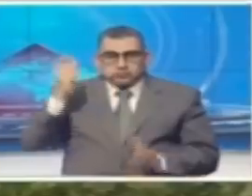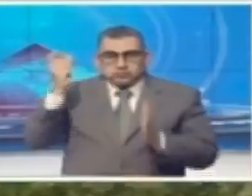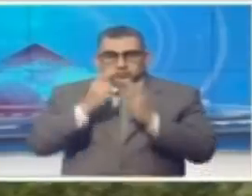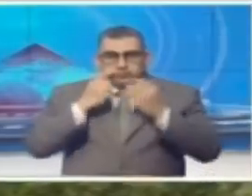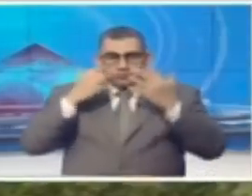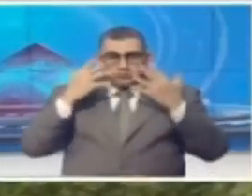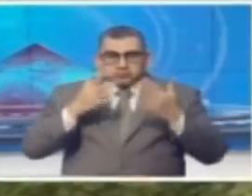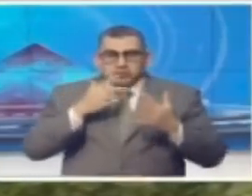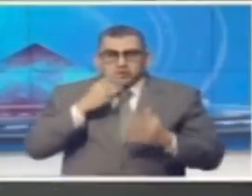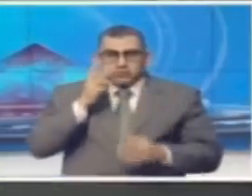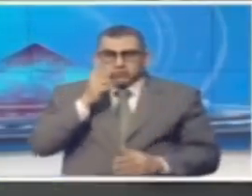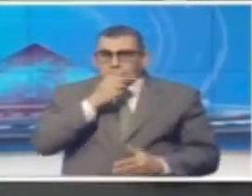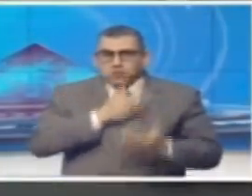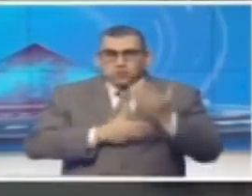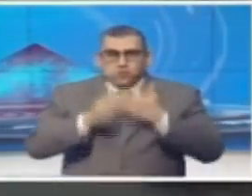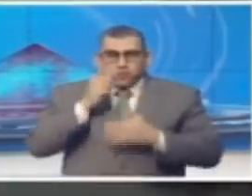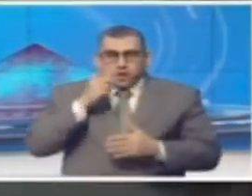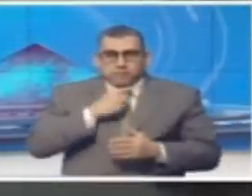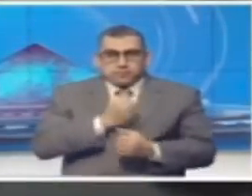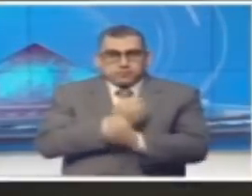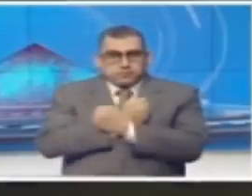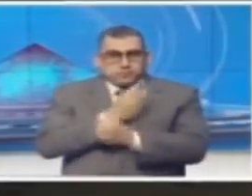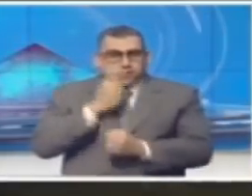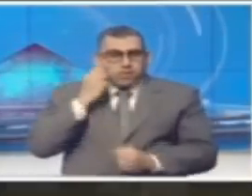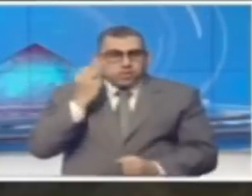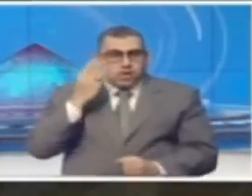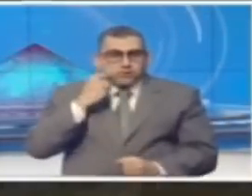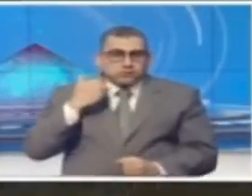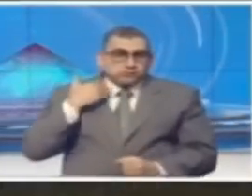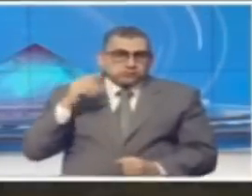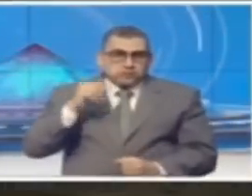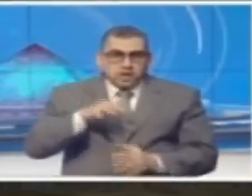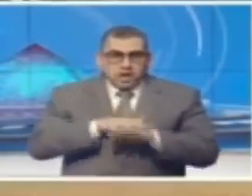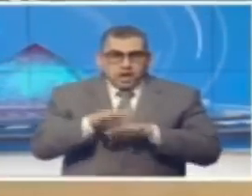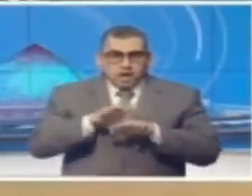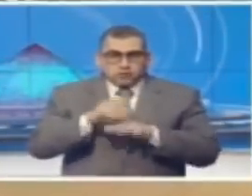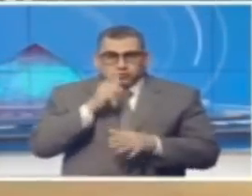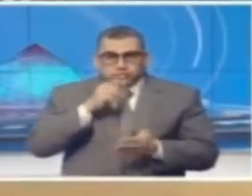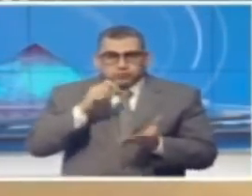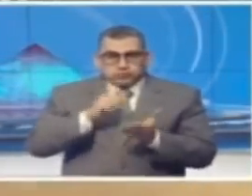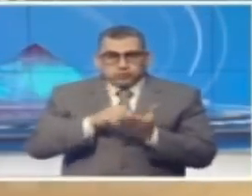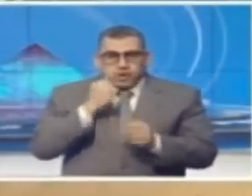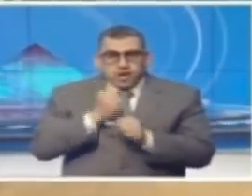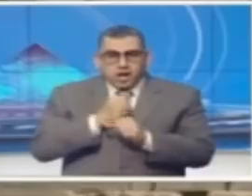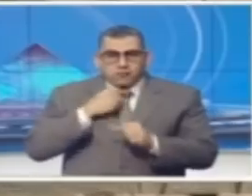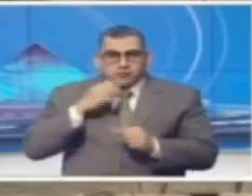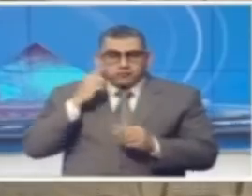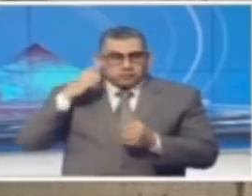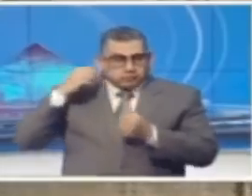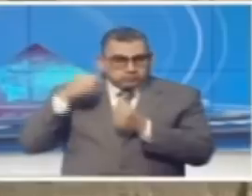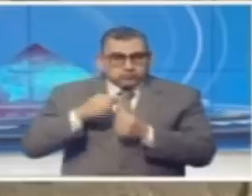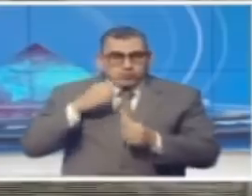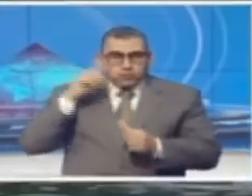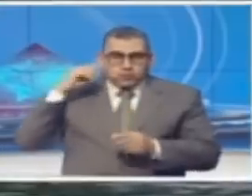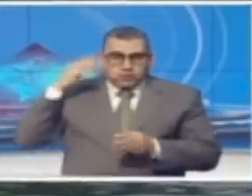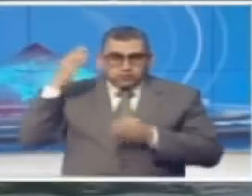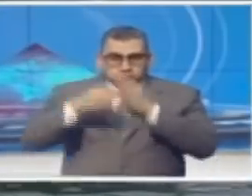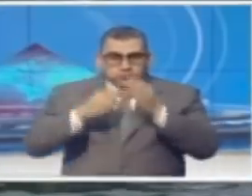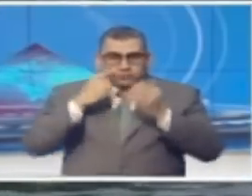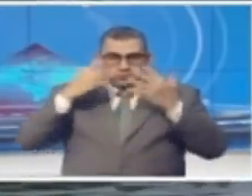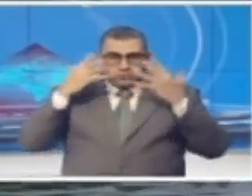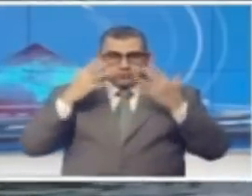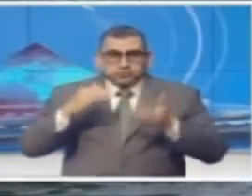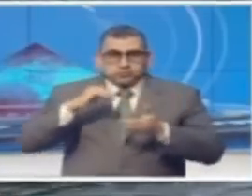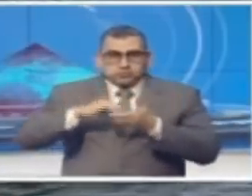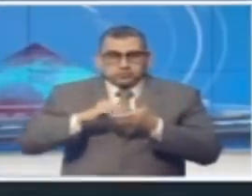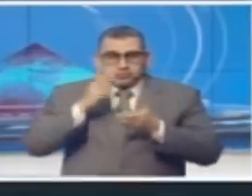الخلاب ومعبدها ومعالمها وثقافتها وعظمتها، لترسخ تلك الهوية في أذهان زائريها، فهي تربط